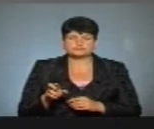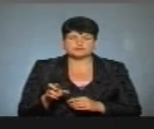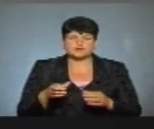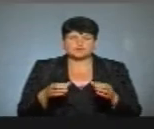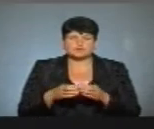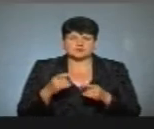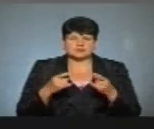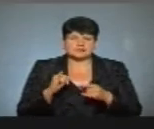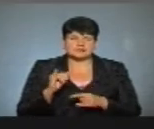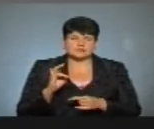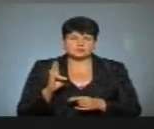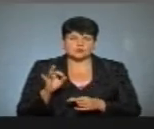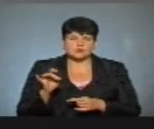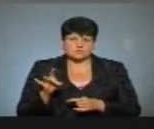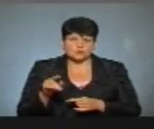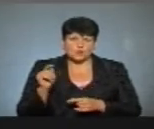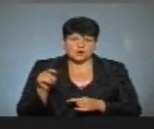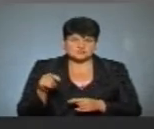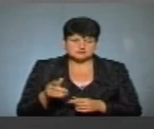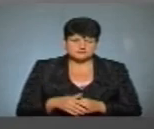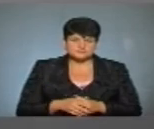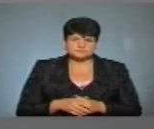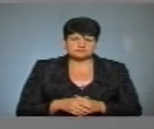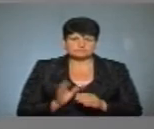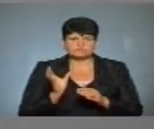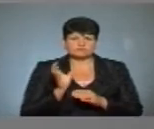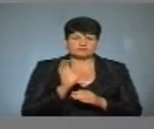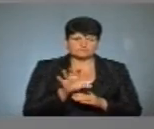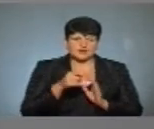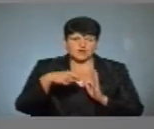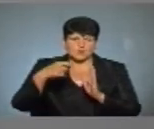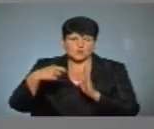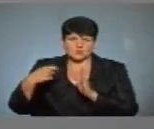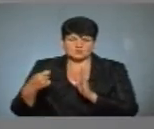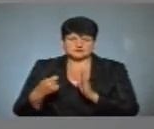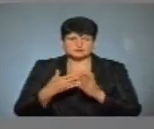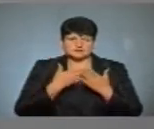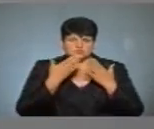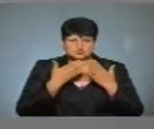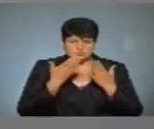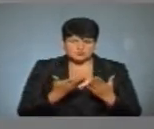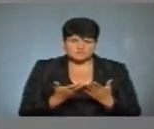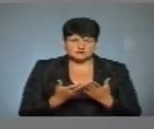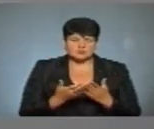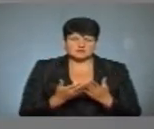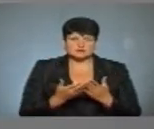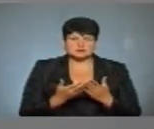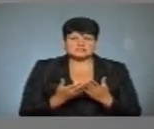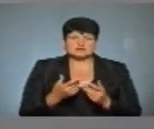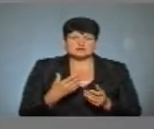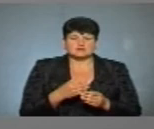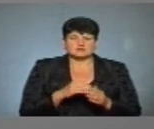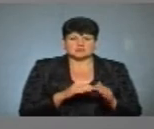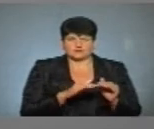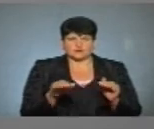телекомпанія «Інкор» Луганська виставила ролик, де читають на фоні загиблих